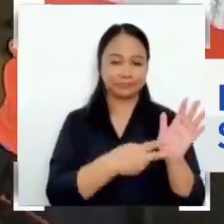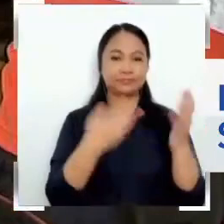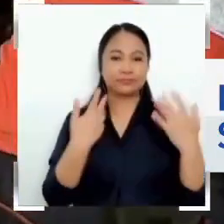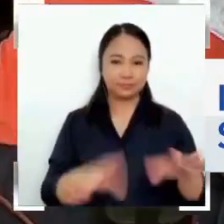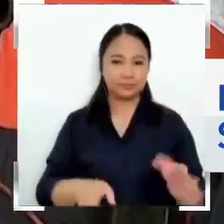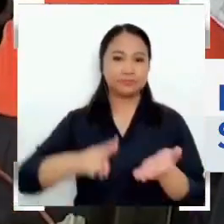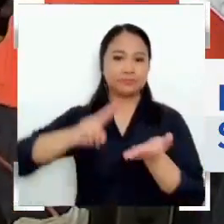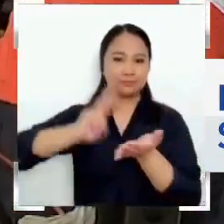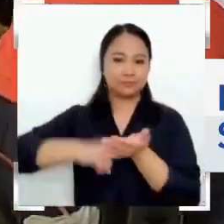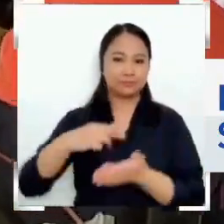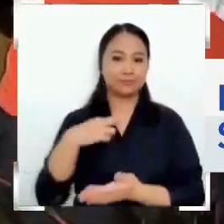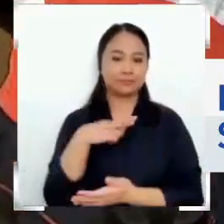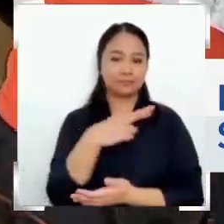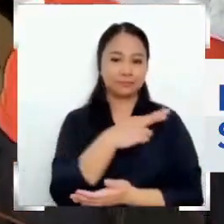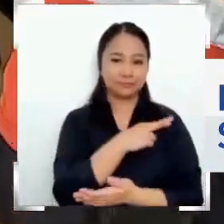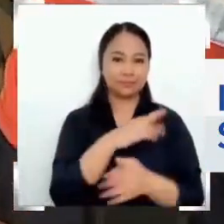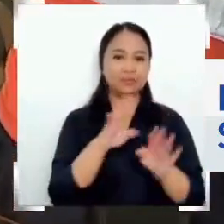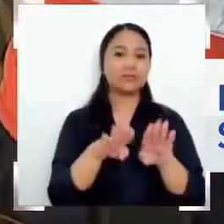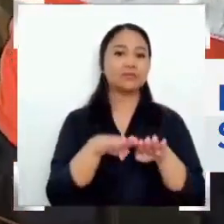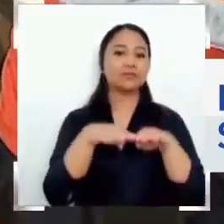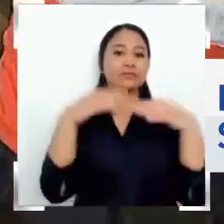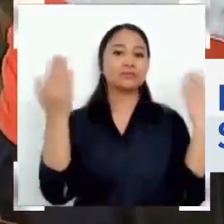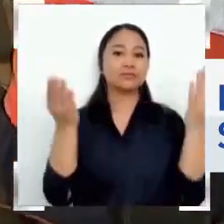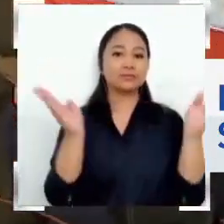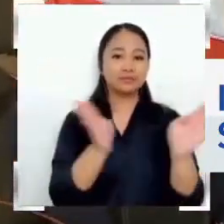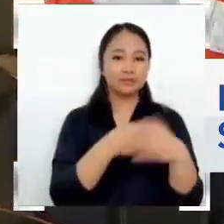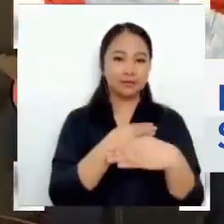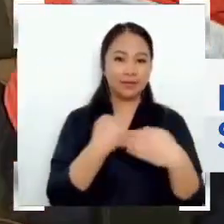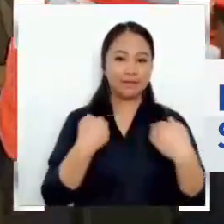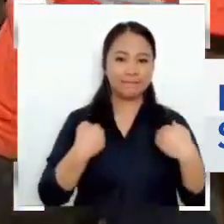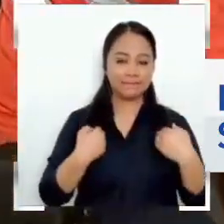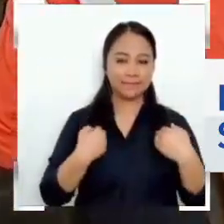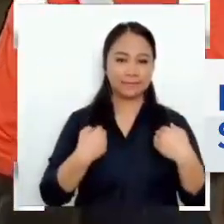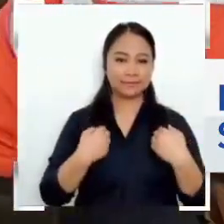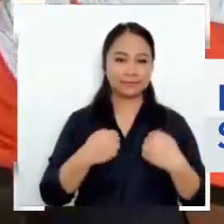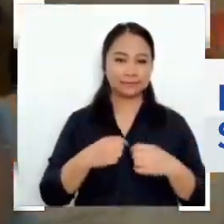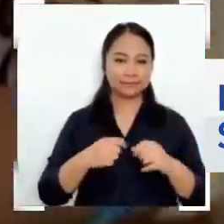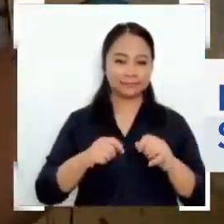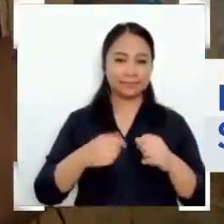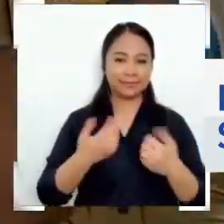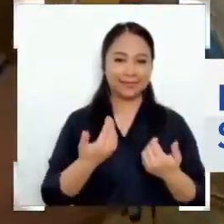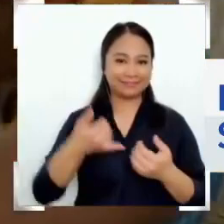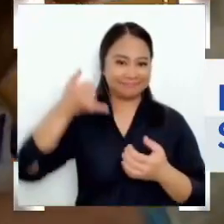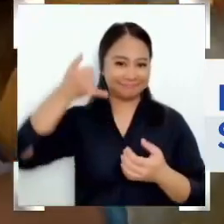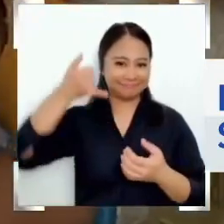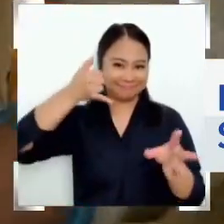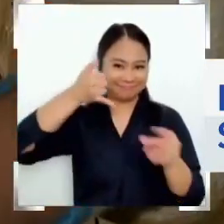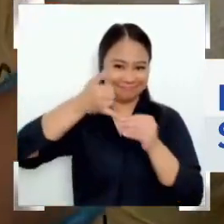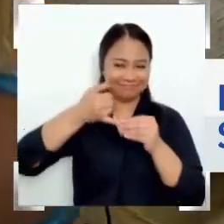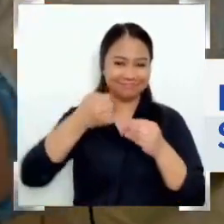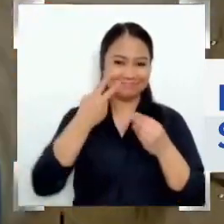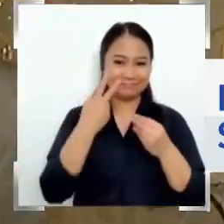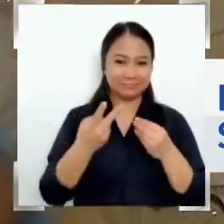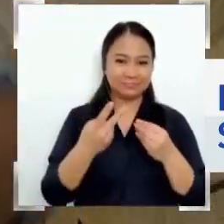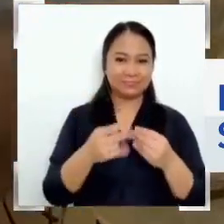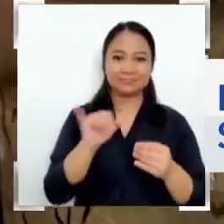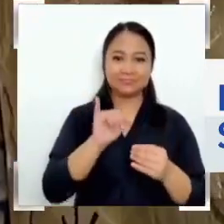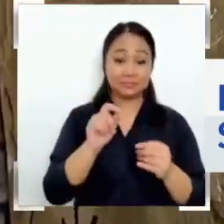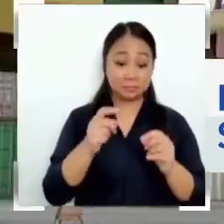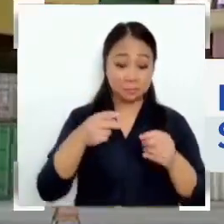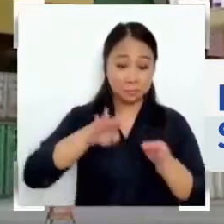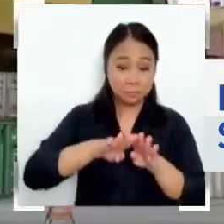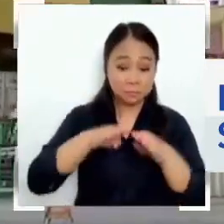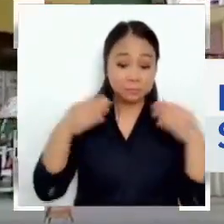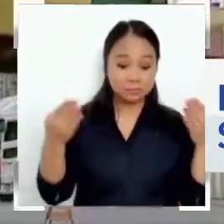nang buksan ng ilang kahon at may suot na body cameras ang mga inspector. Agad ding sineryuhan ang mga ito